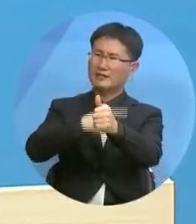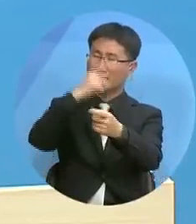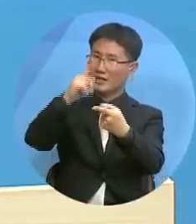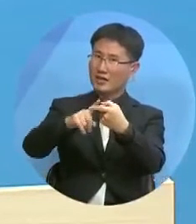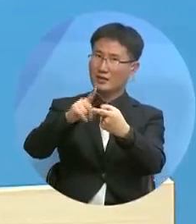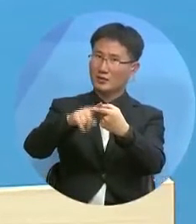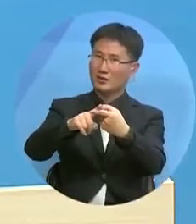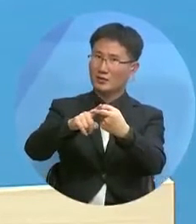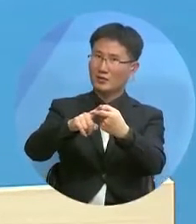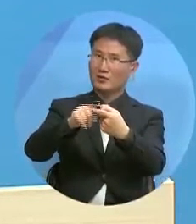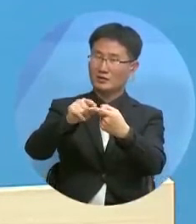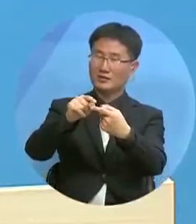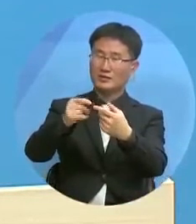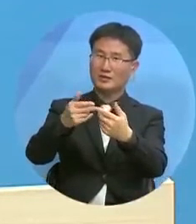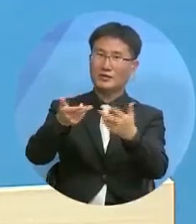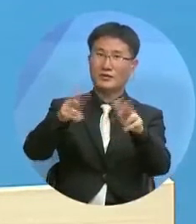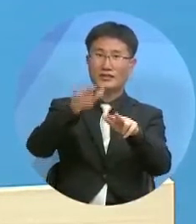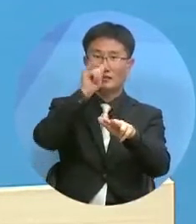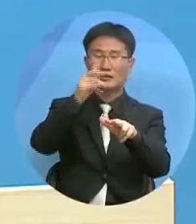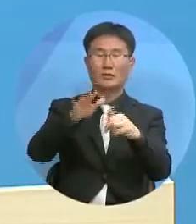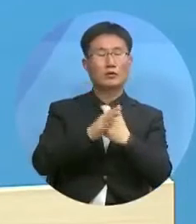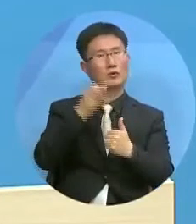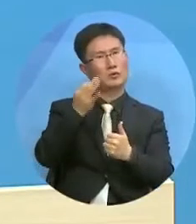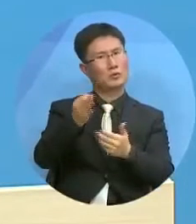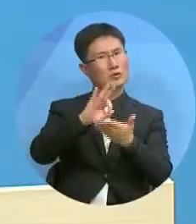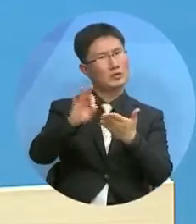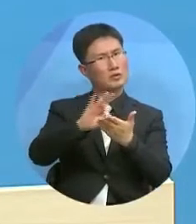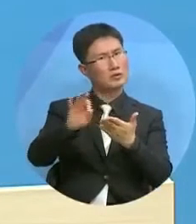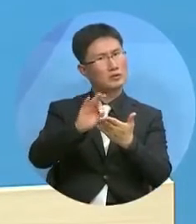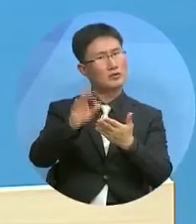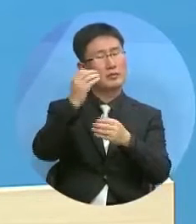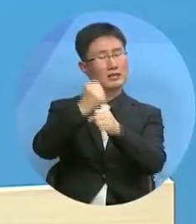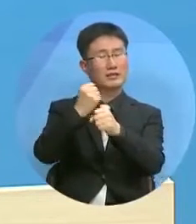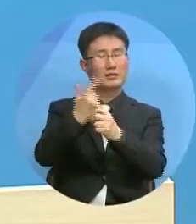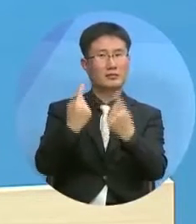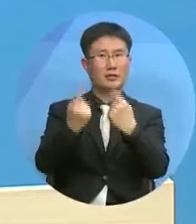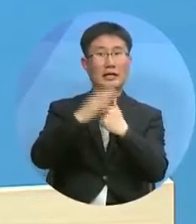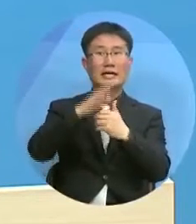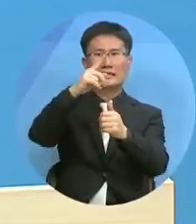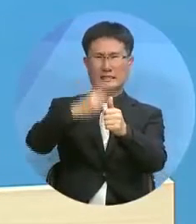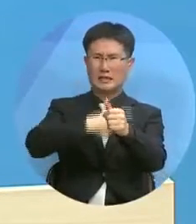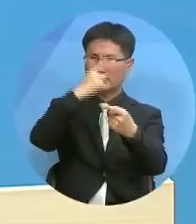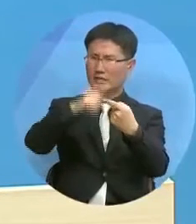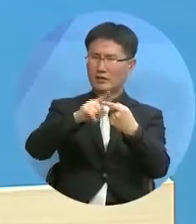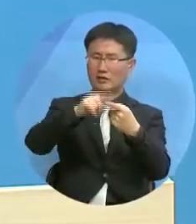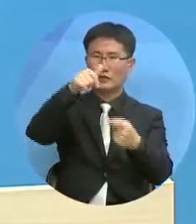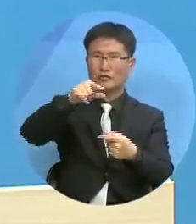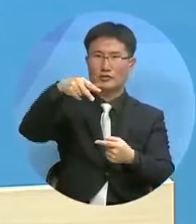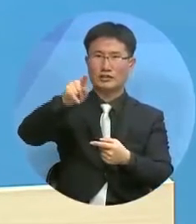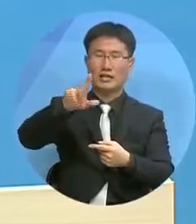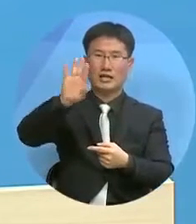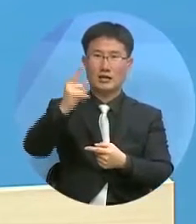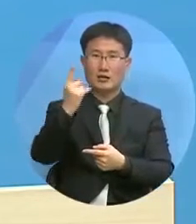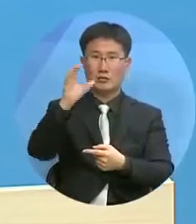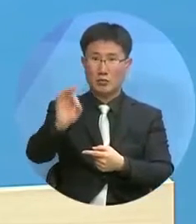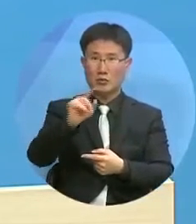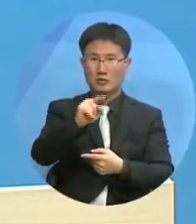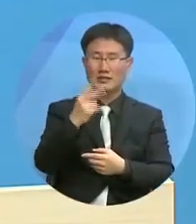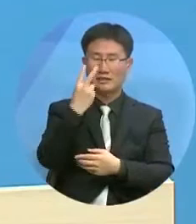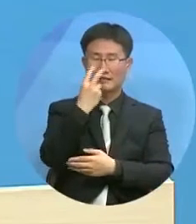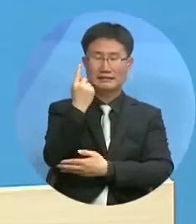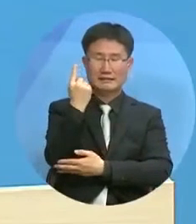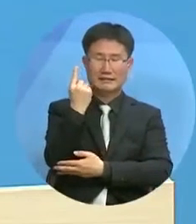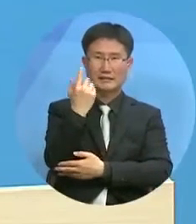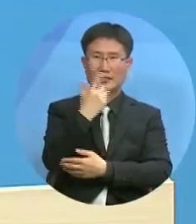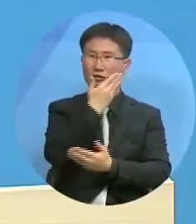자체로 자연공원인데요. 돈 들여서 공원 조성하는 것보다 자연 그대로의 국사봉을 지키는 게더 중요하지 않나 이렇게 생각을